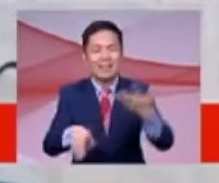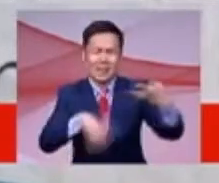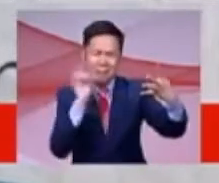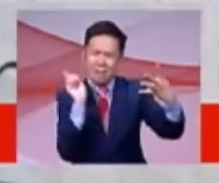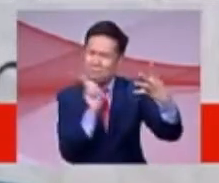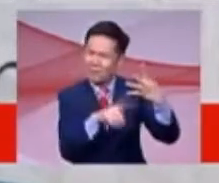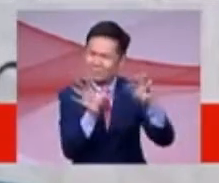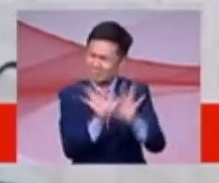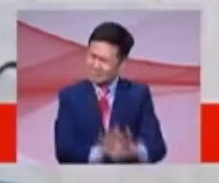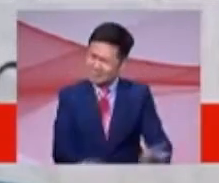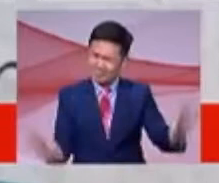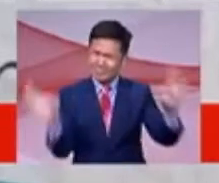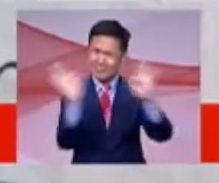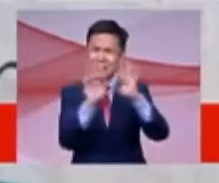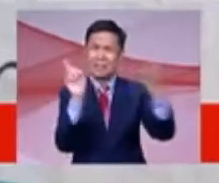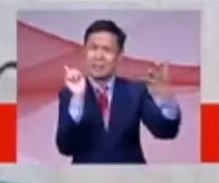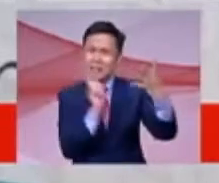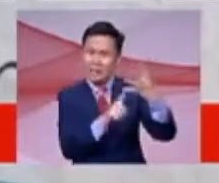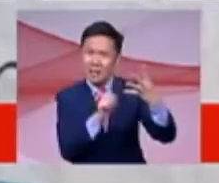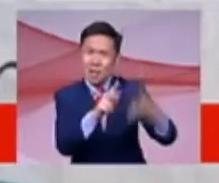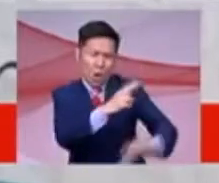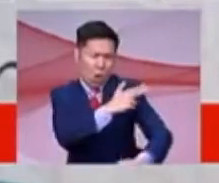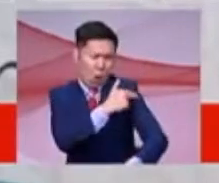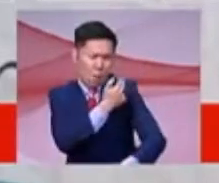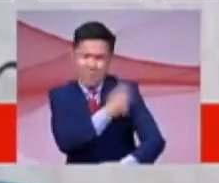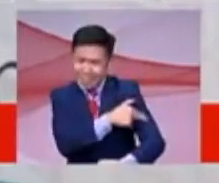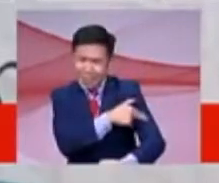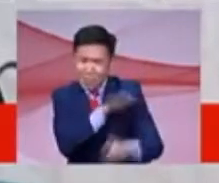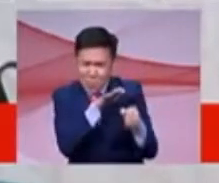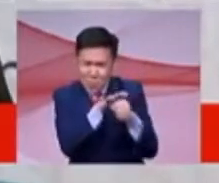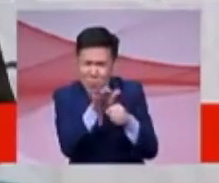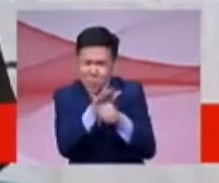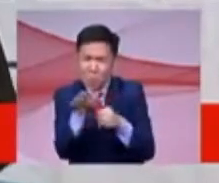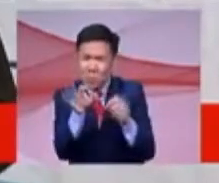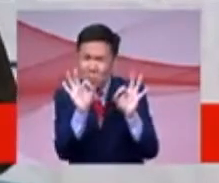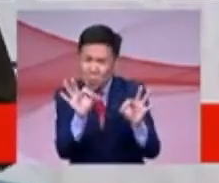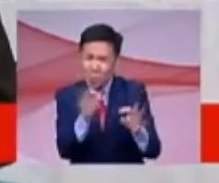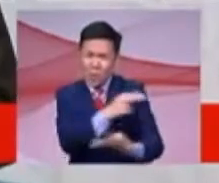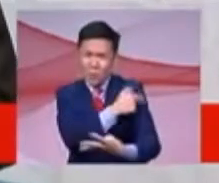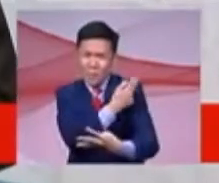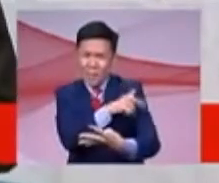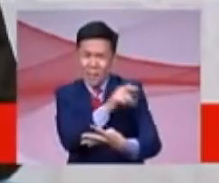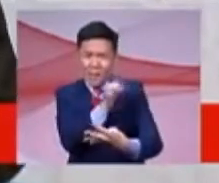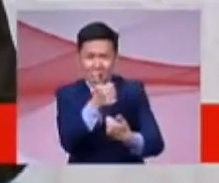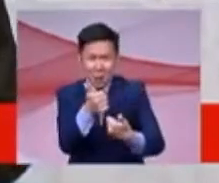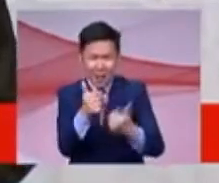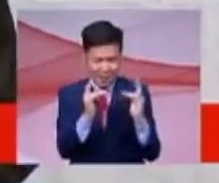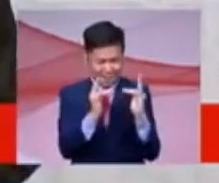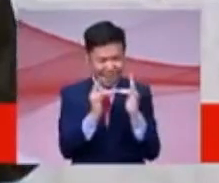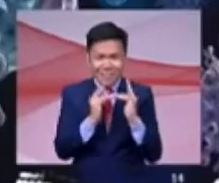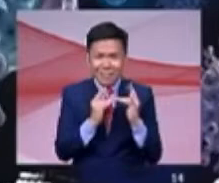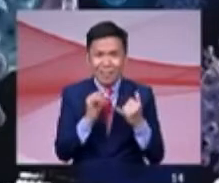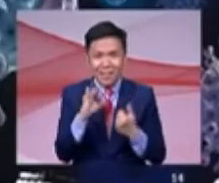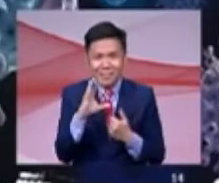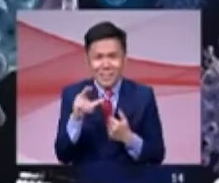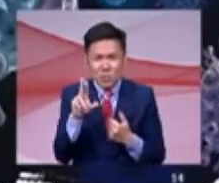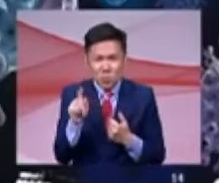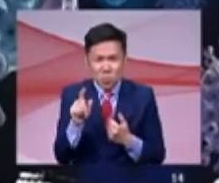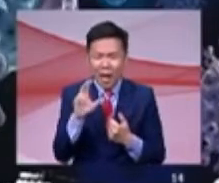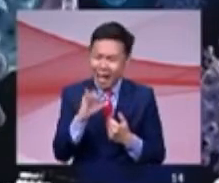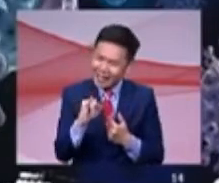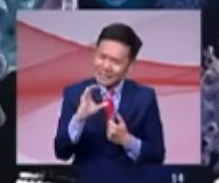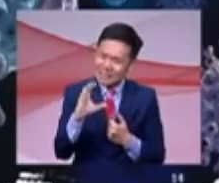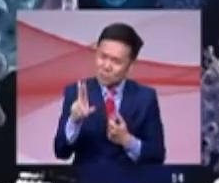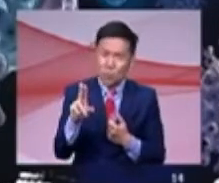paling penting, inilah kapasiti kita, iaitu melihat kepada keupayaan hospital, penggunaan katil ICU dan bukan